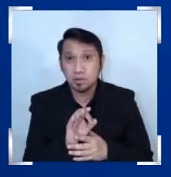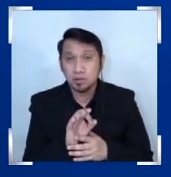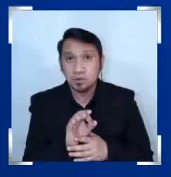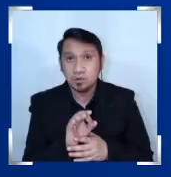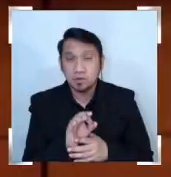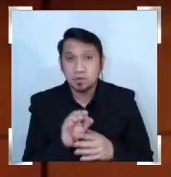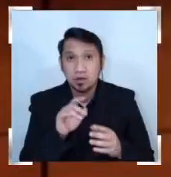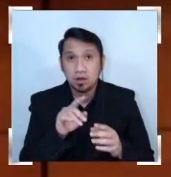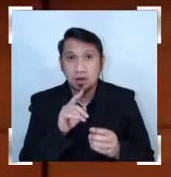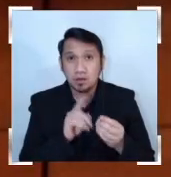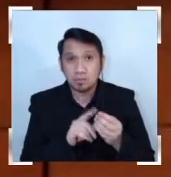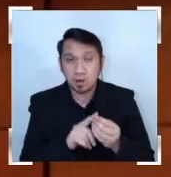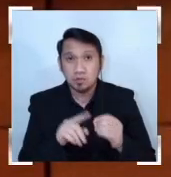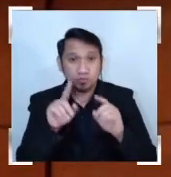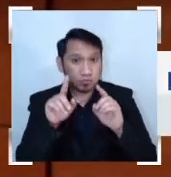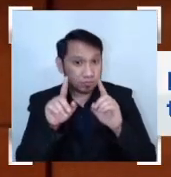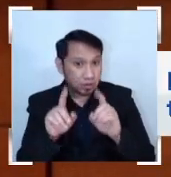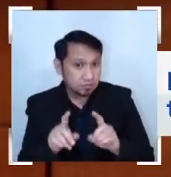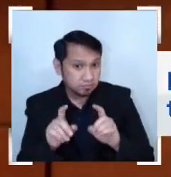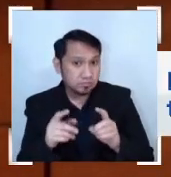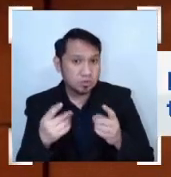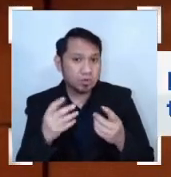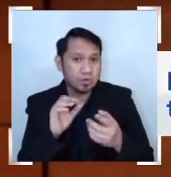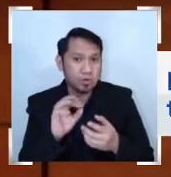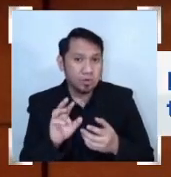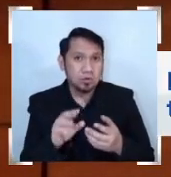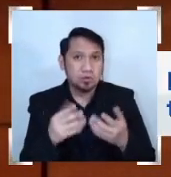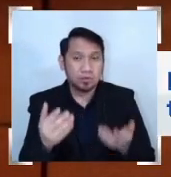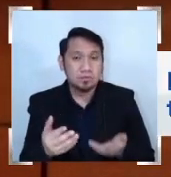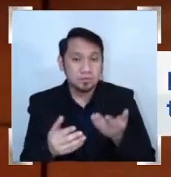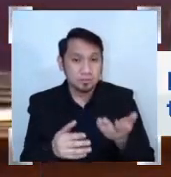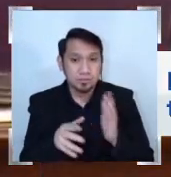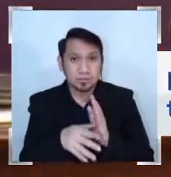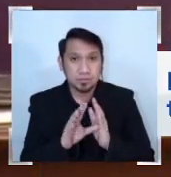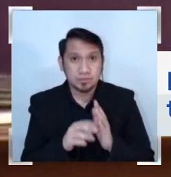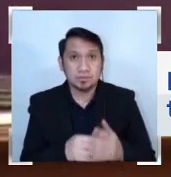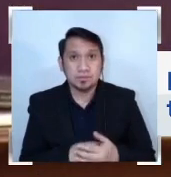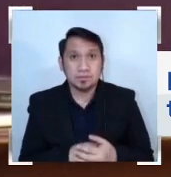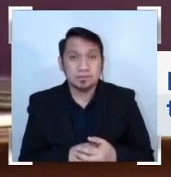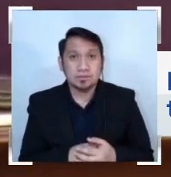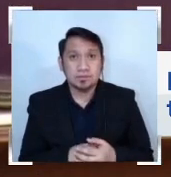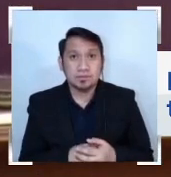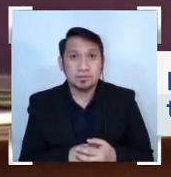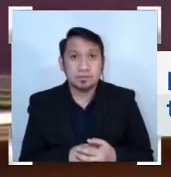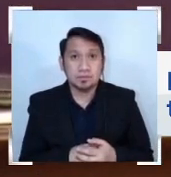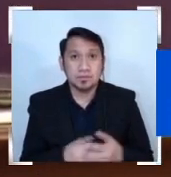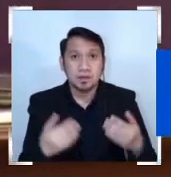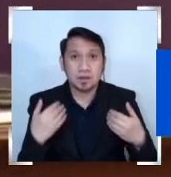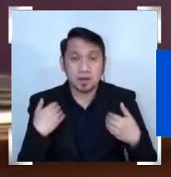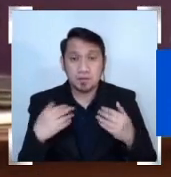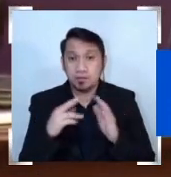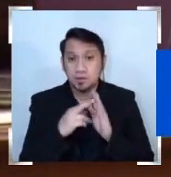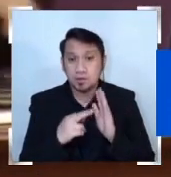at aligasyon. Ayon naman sa COMELEC, maaari namang idulog ang anumang reklamo sa kanila. Meron po tayong rules of procedure na